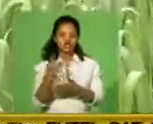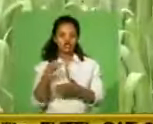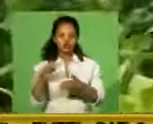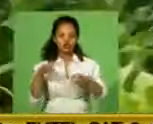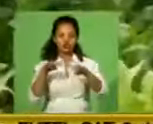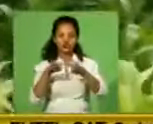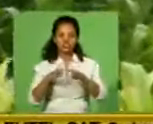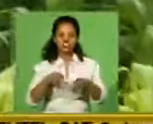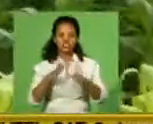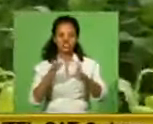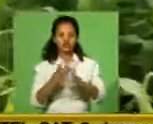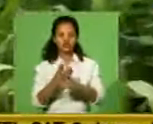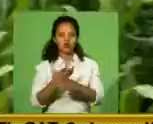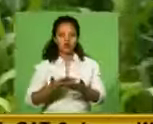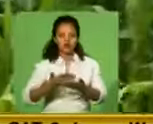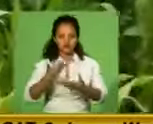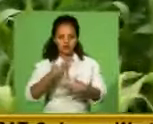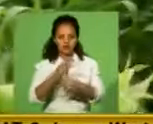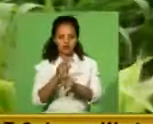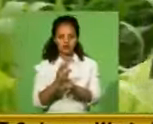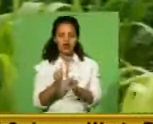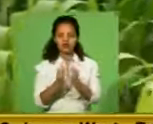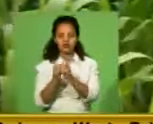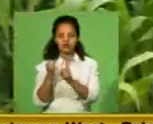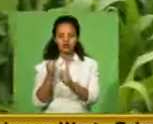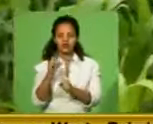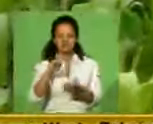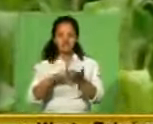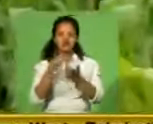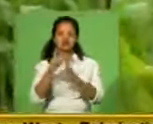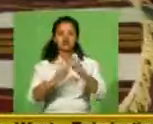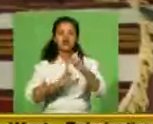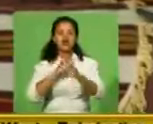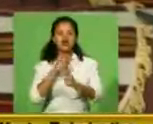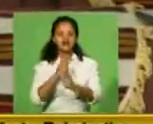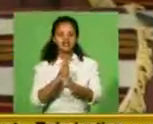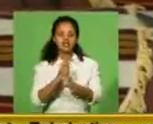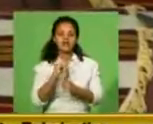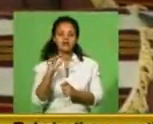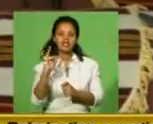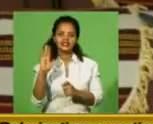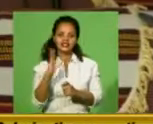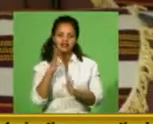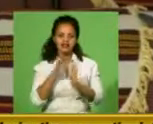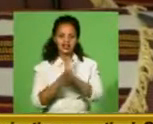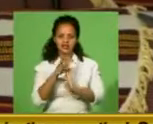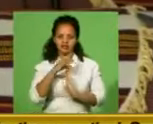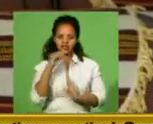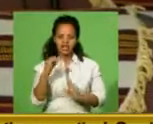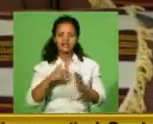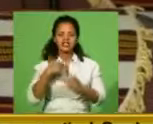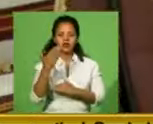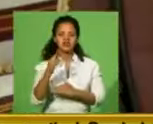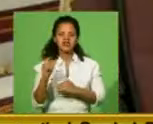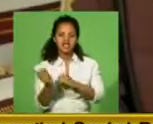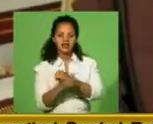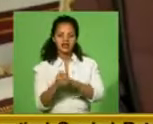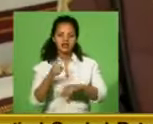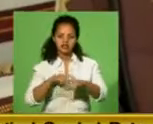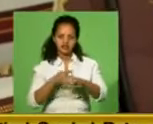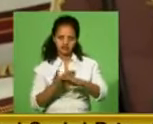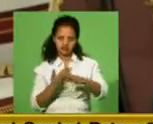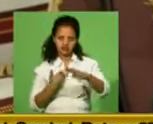ተፈጥሮ ሀብት ልማት መምሪያ ከዘርፉ ባለድርሻ አካላት ጋር የ2012 ዓመት የበልግ አዝመራ አፈጻጸምና ቀጣዩን የመኸር ወቅት ቅድመ